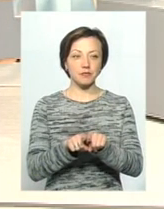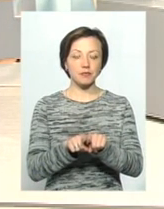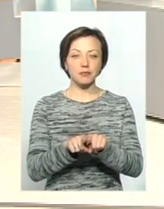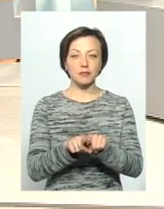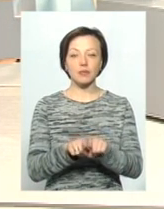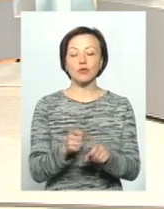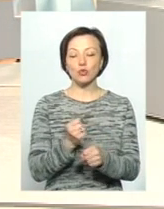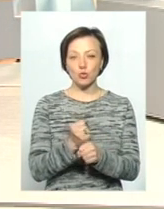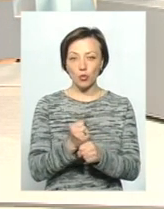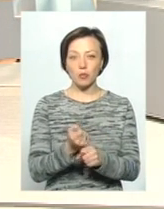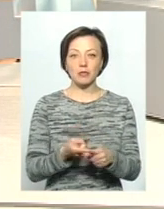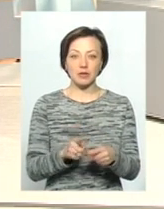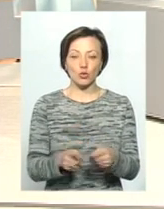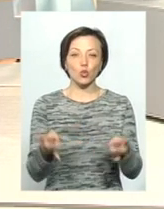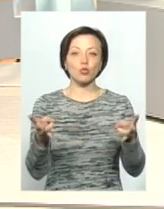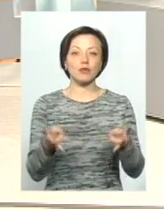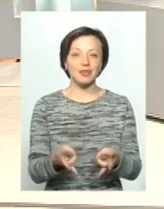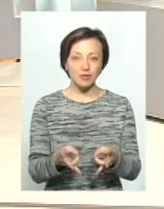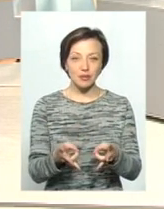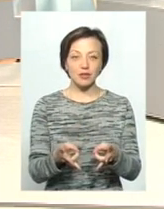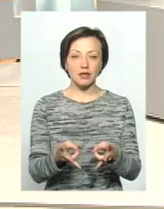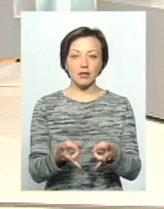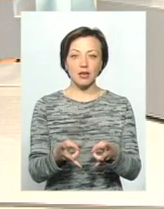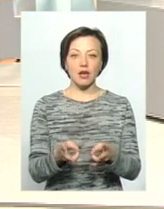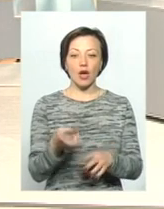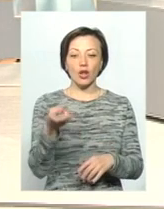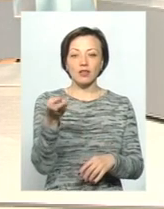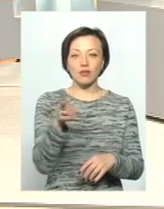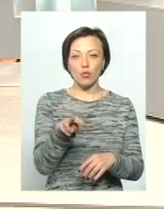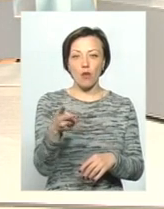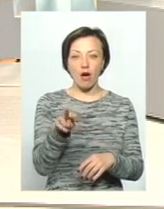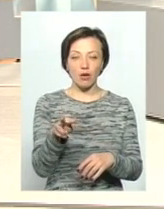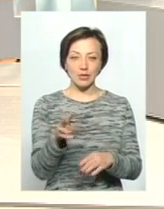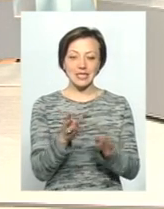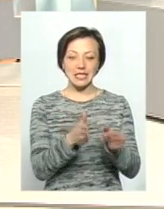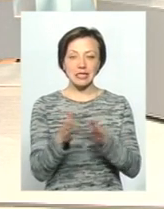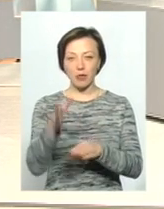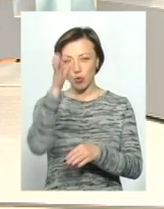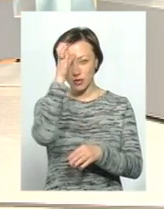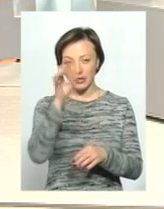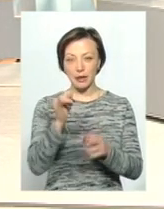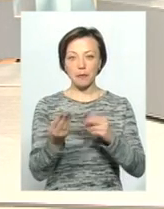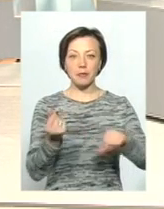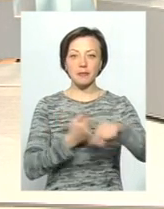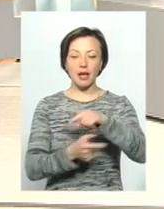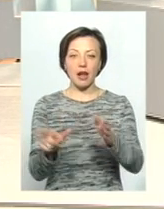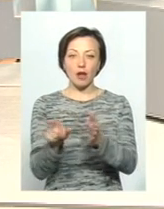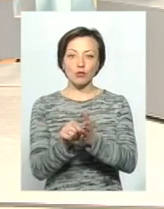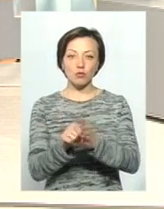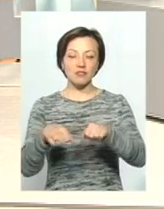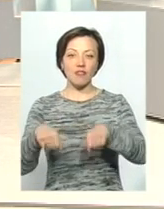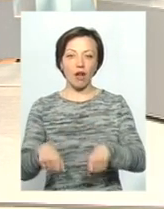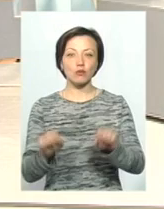прийде до того, до необхідності тієї дуальної системи освіти, і підприємці разом з